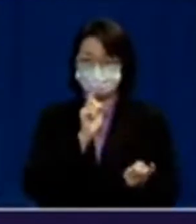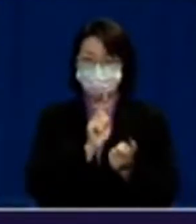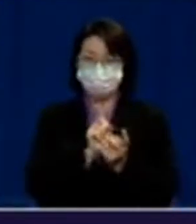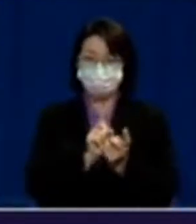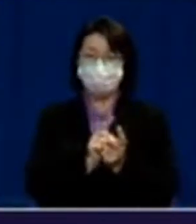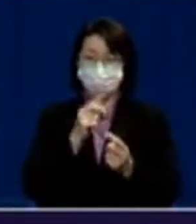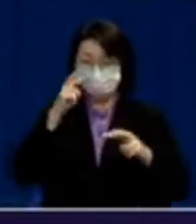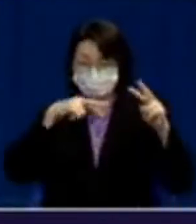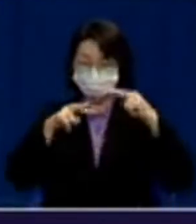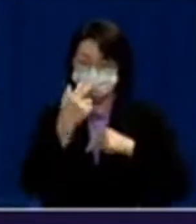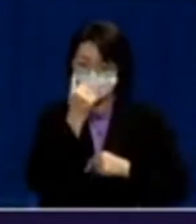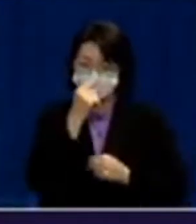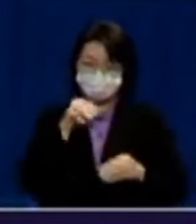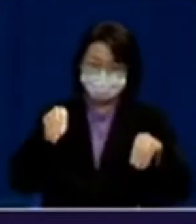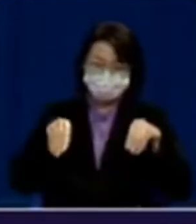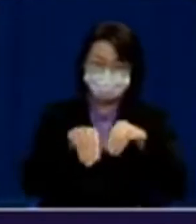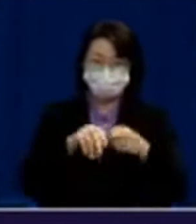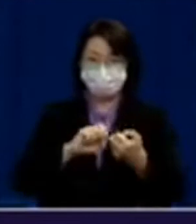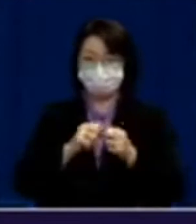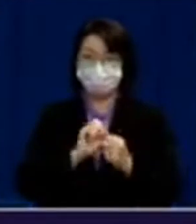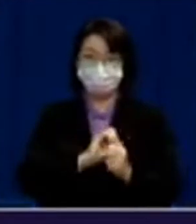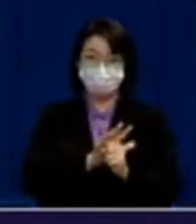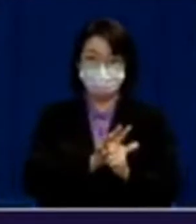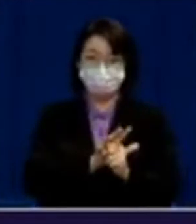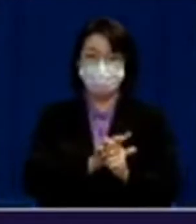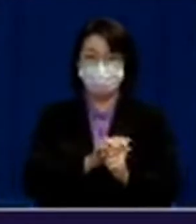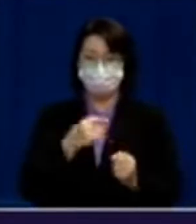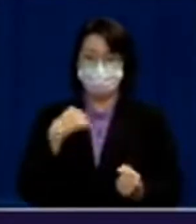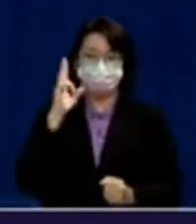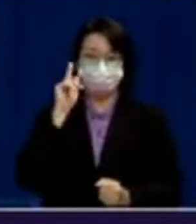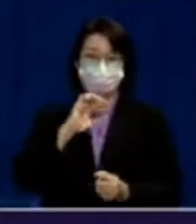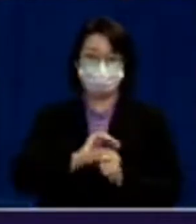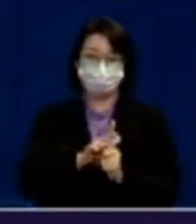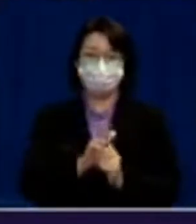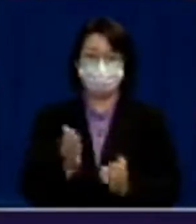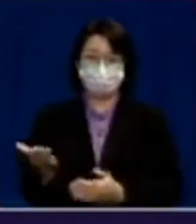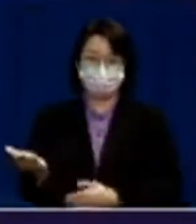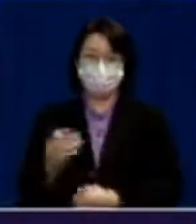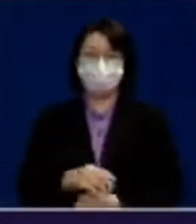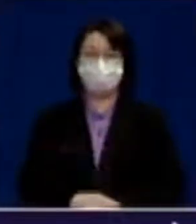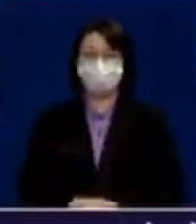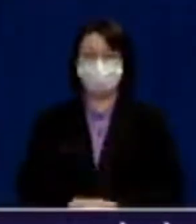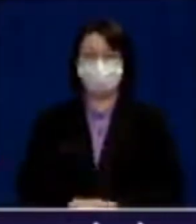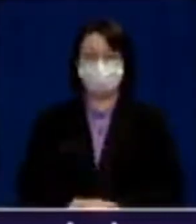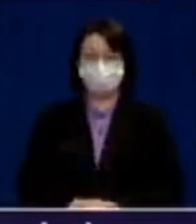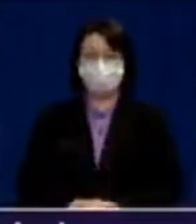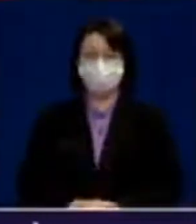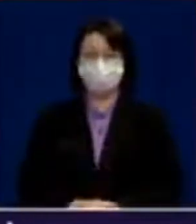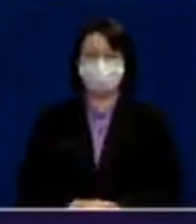ตามกันอย่างเข้มข้นนั่นก็คือสถานการณ์โกวิทสิบเก้าในช่วงของเกาะติด cov 19ค่ะใน